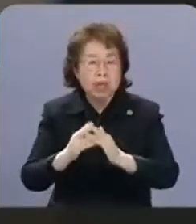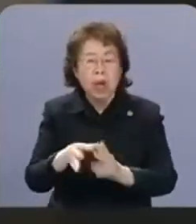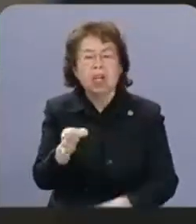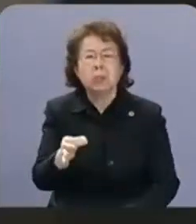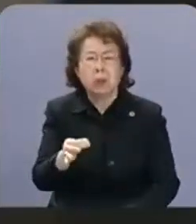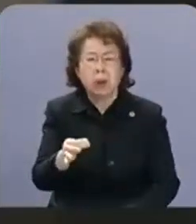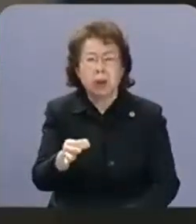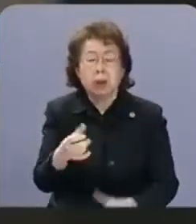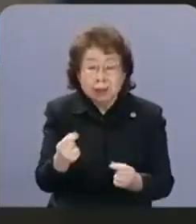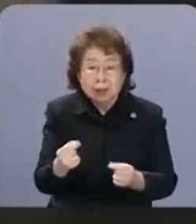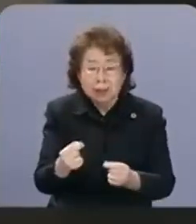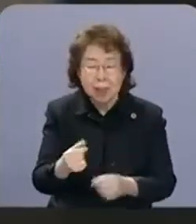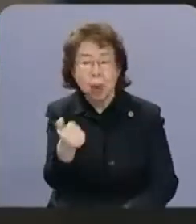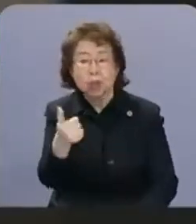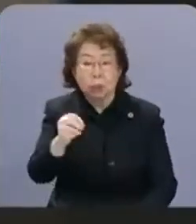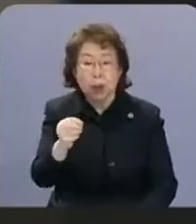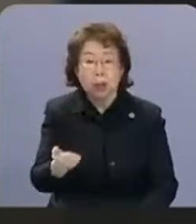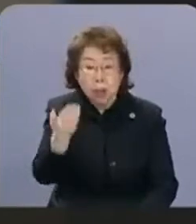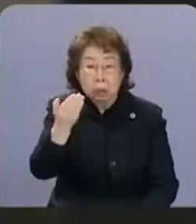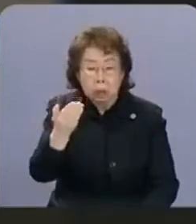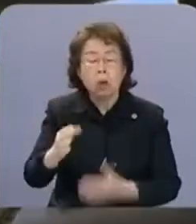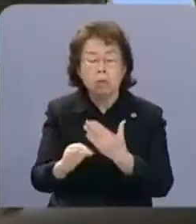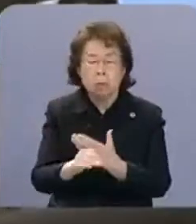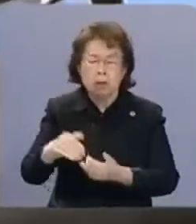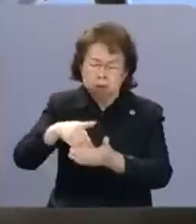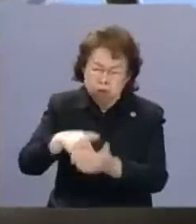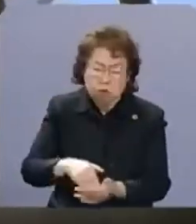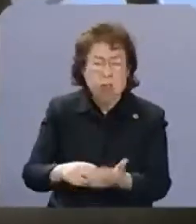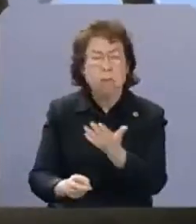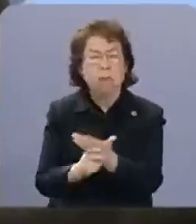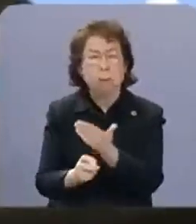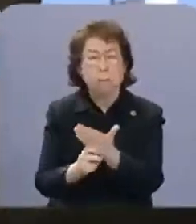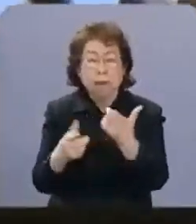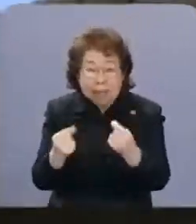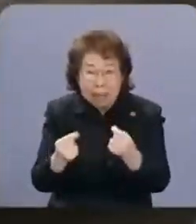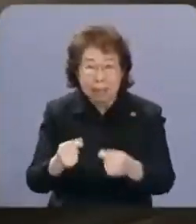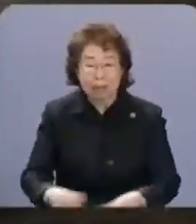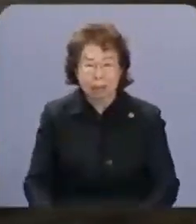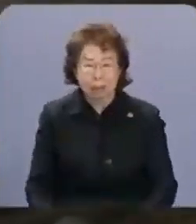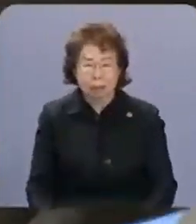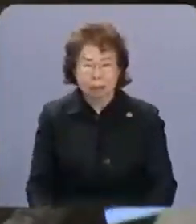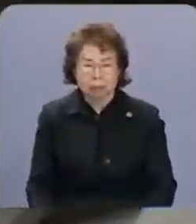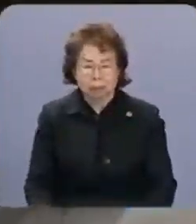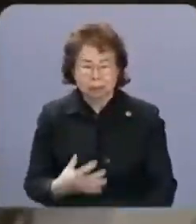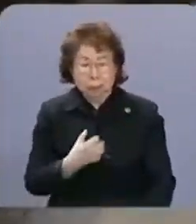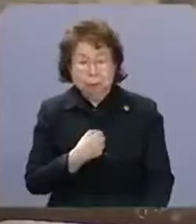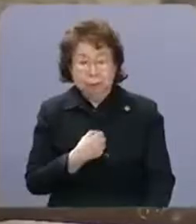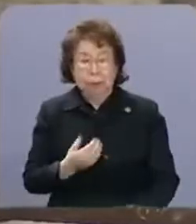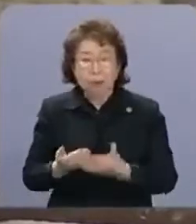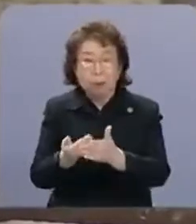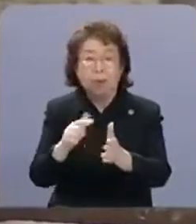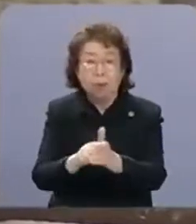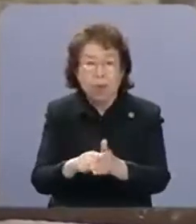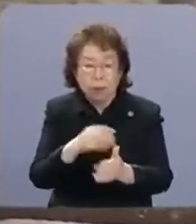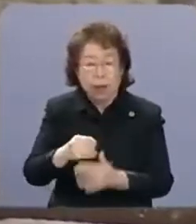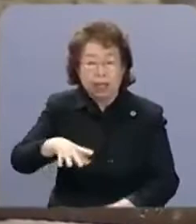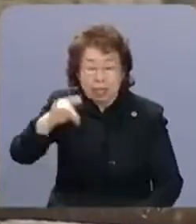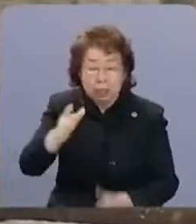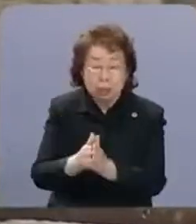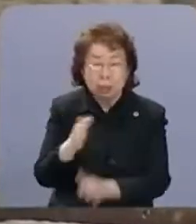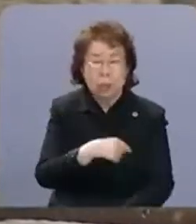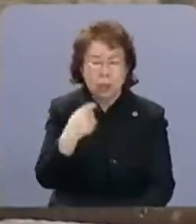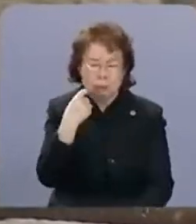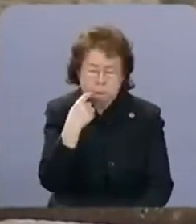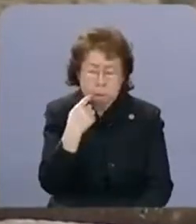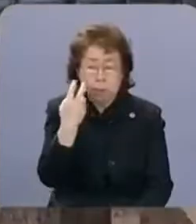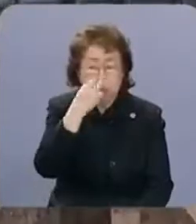50억 이 넘어가면 은 그 분명 적은 대상입니다 중드 제철 법에 대한 경각심을 주기 위해서라도 첫 사례 부터 엄밀히